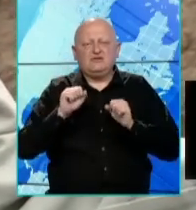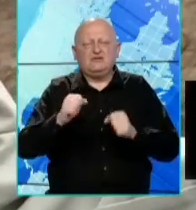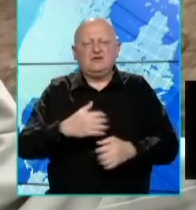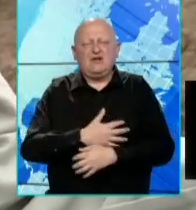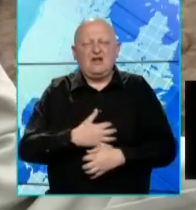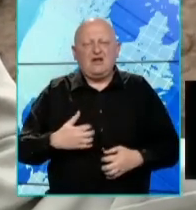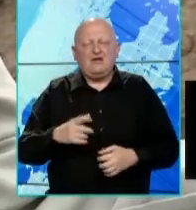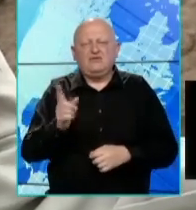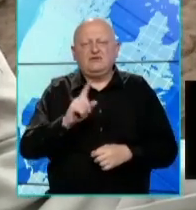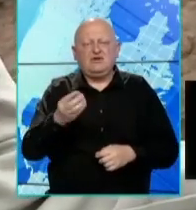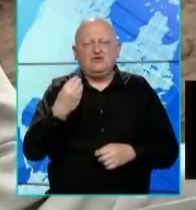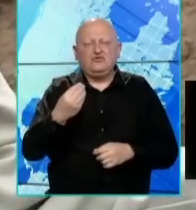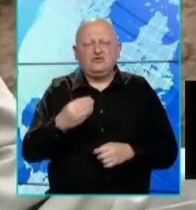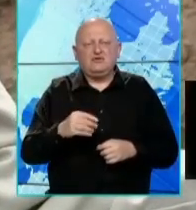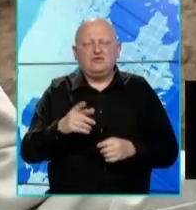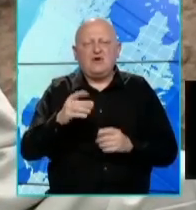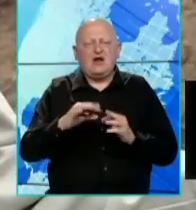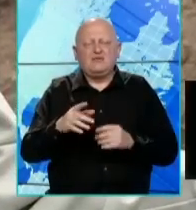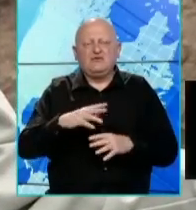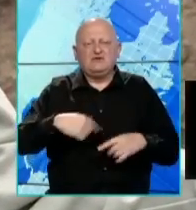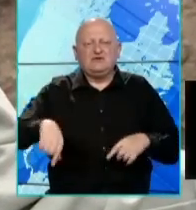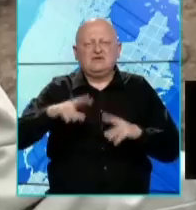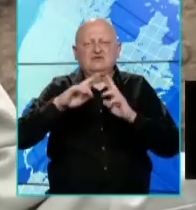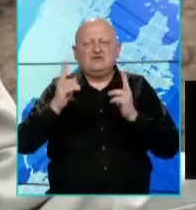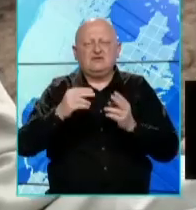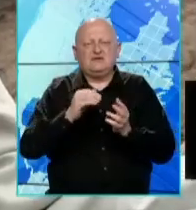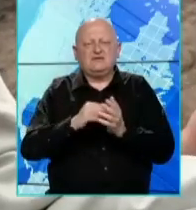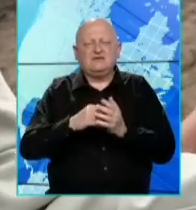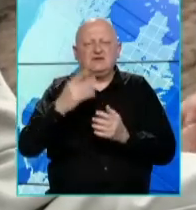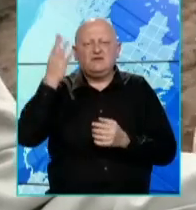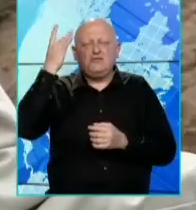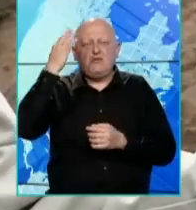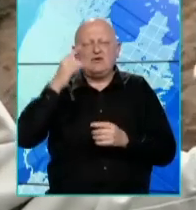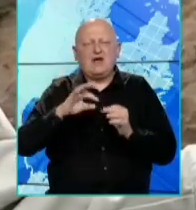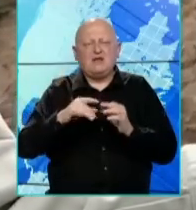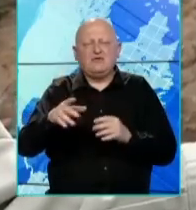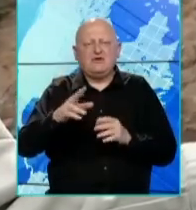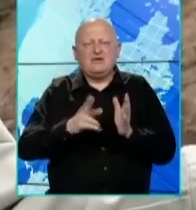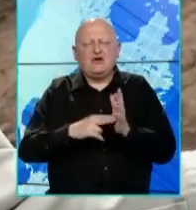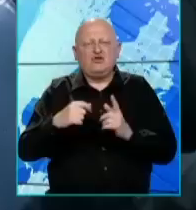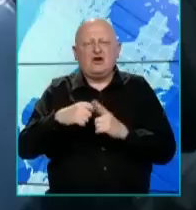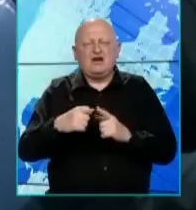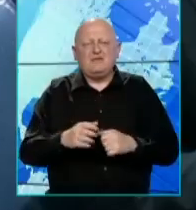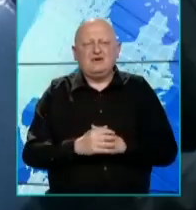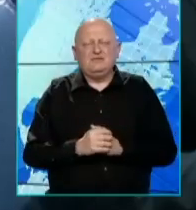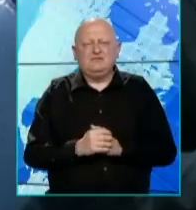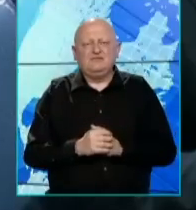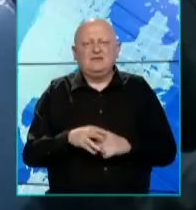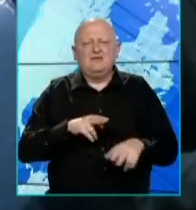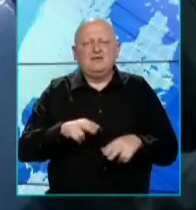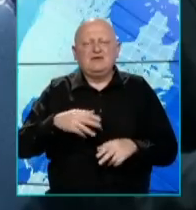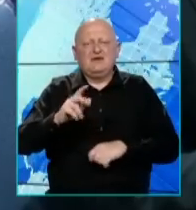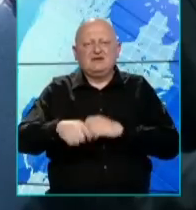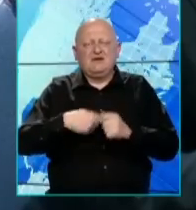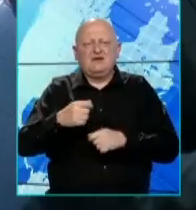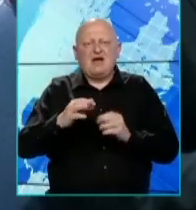glad. Ovo nije u redu. Armeni u Armeniji i u cijelom svijetu bi se trebali pobrinuti za Armene u Nagorno-Karabahu. Ministar